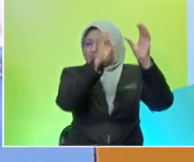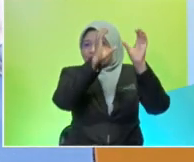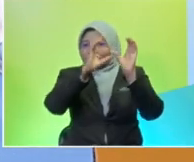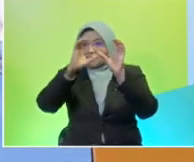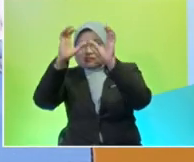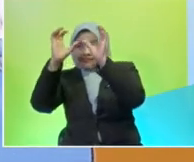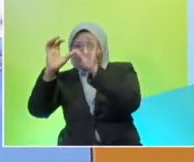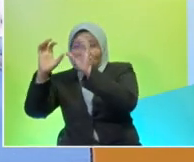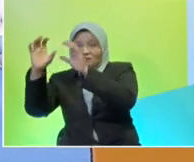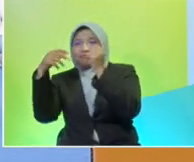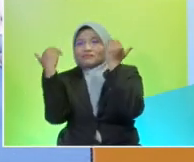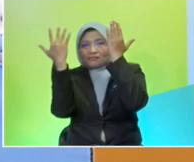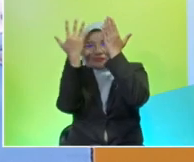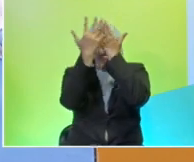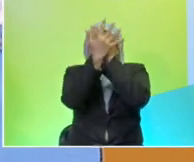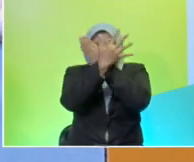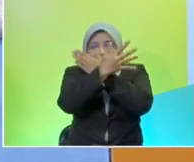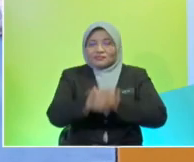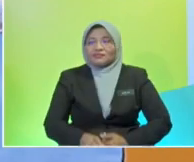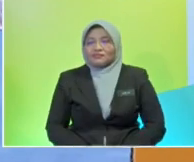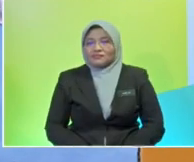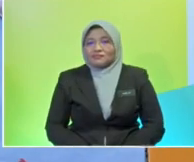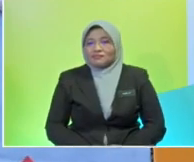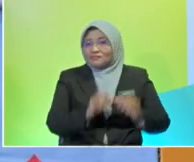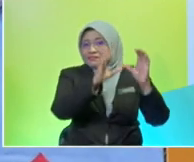yang kecil semakin besar